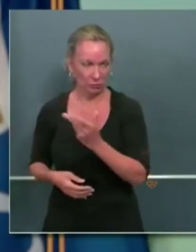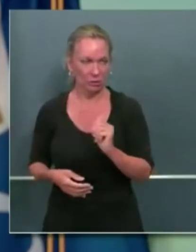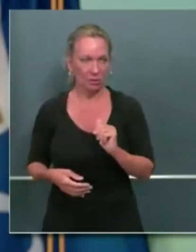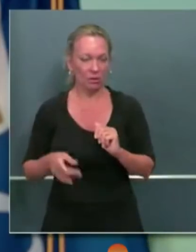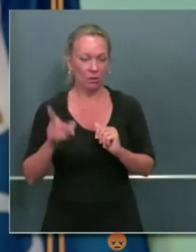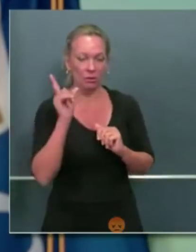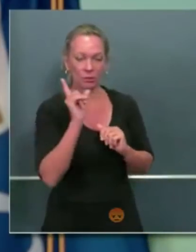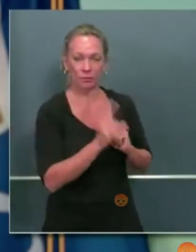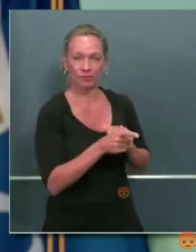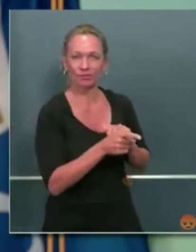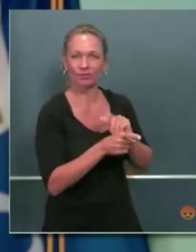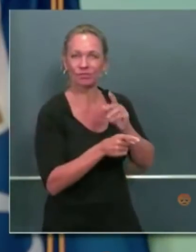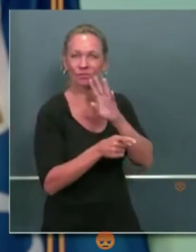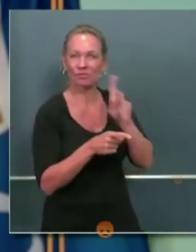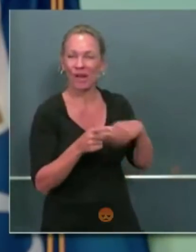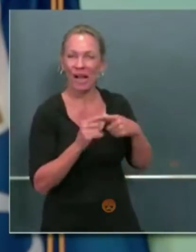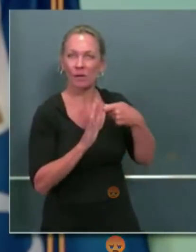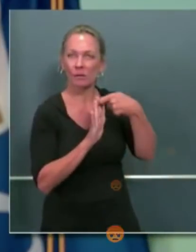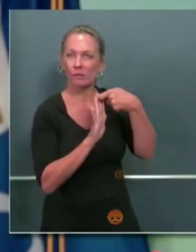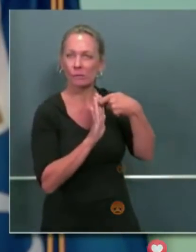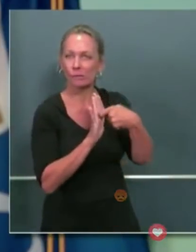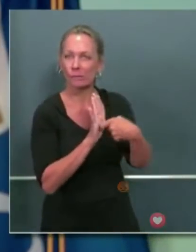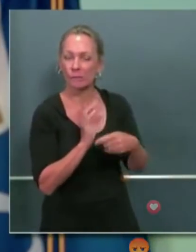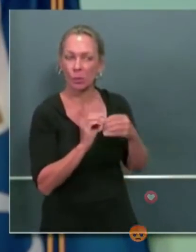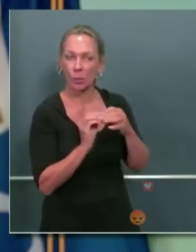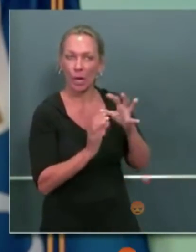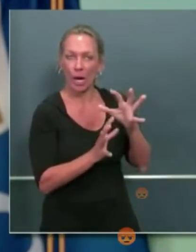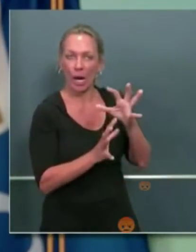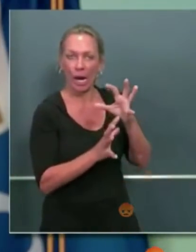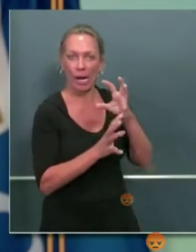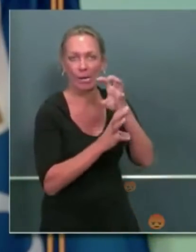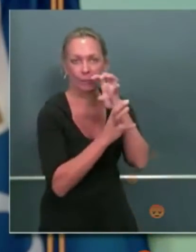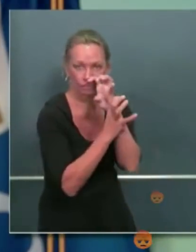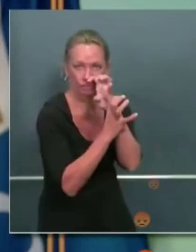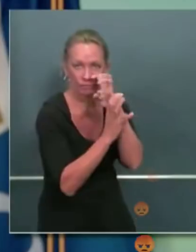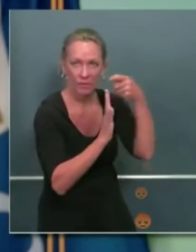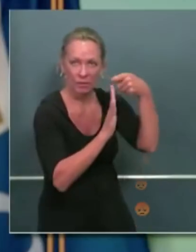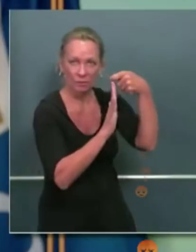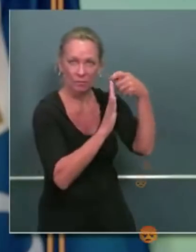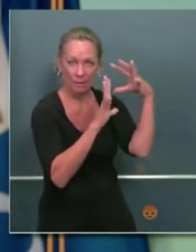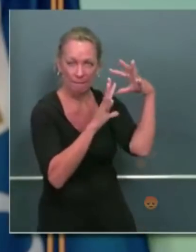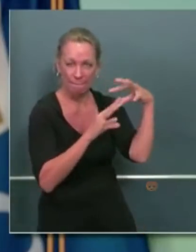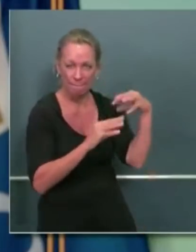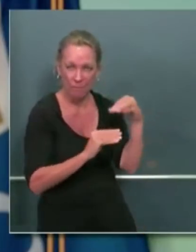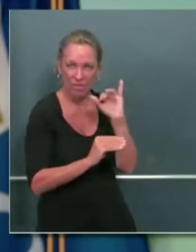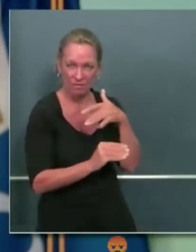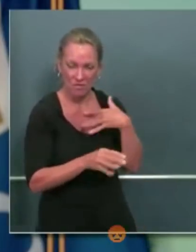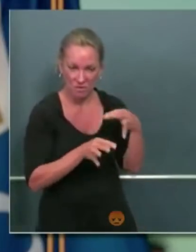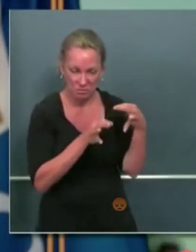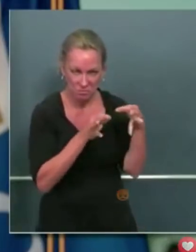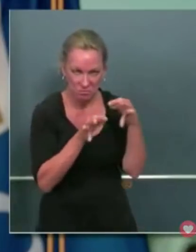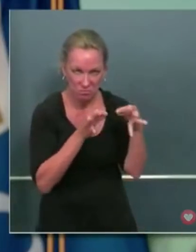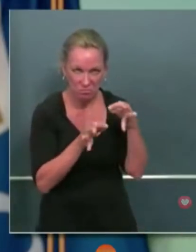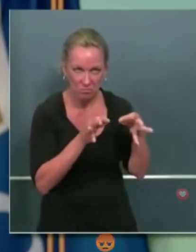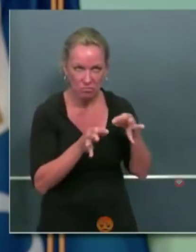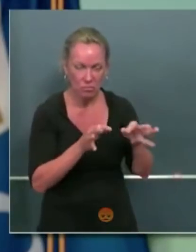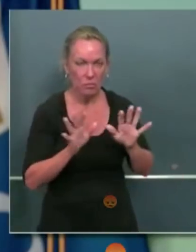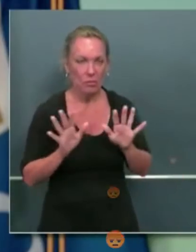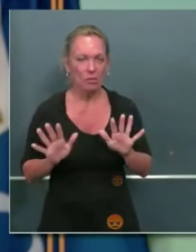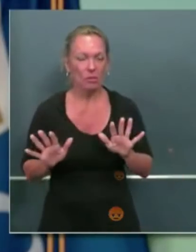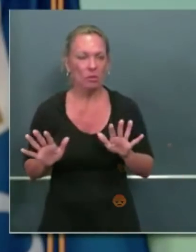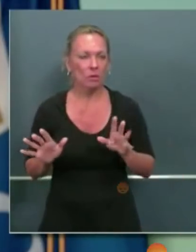I'll just end Tức là cái vấn đề as mà giải quyết I vấn tend đề to lây nhiễm ở trong on a các daily, trại tù weekly, cũng là một cái vấn đề hết monthly. sức là nhiều cái mà Seems cần like phải làm việc.